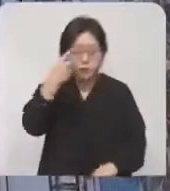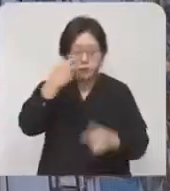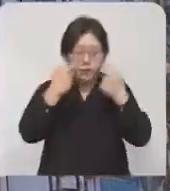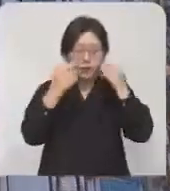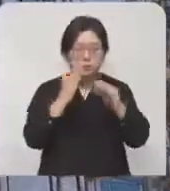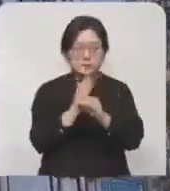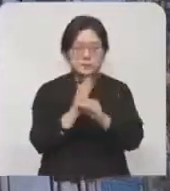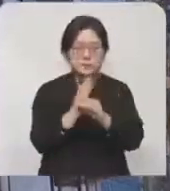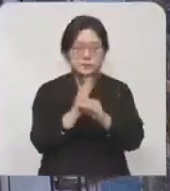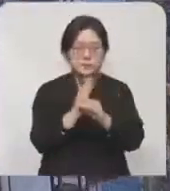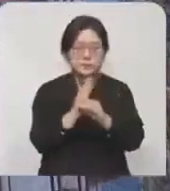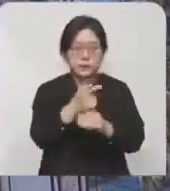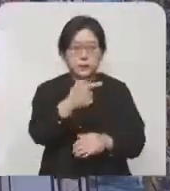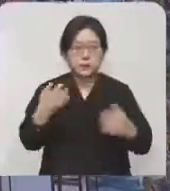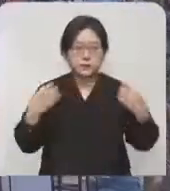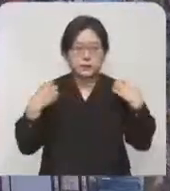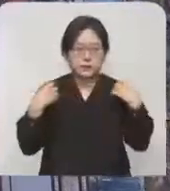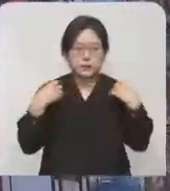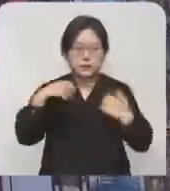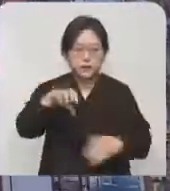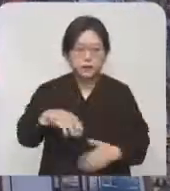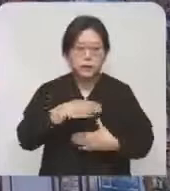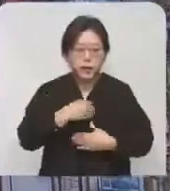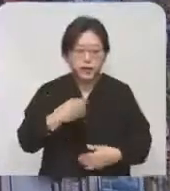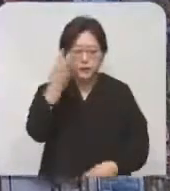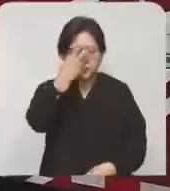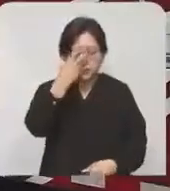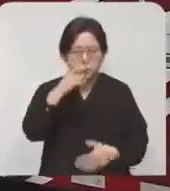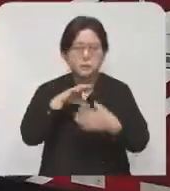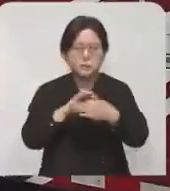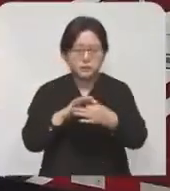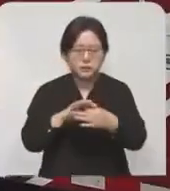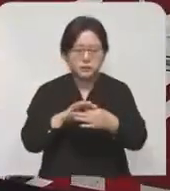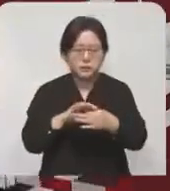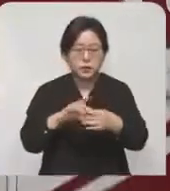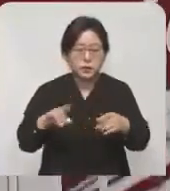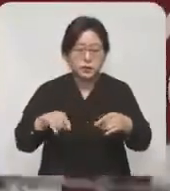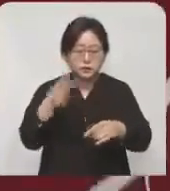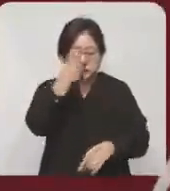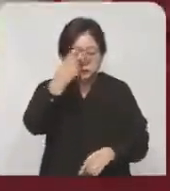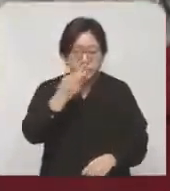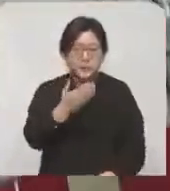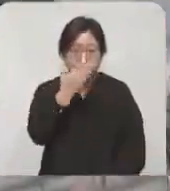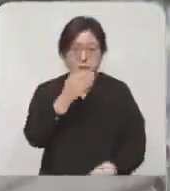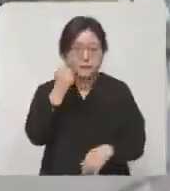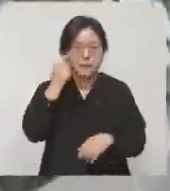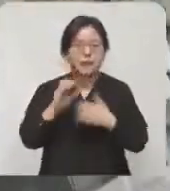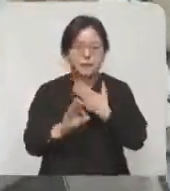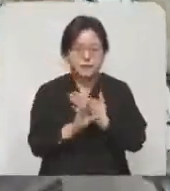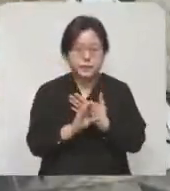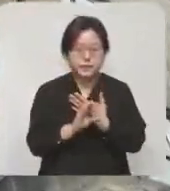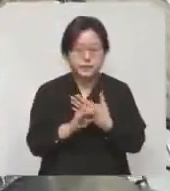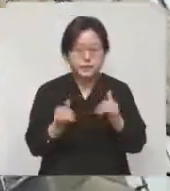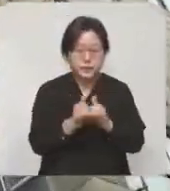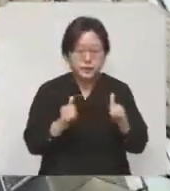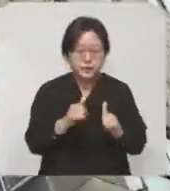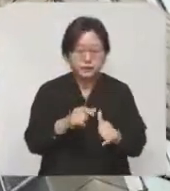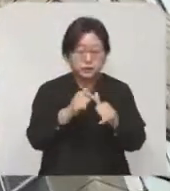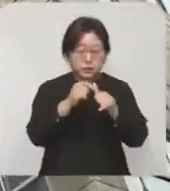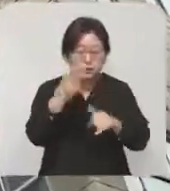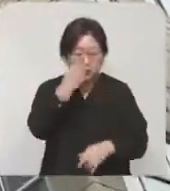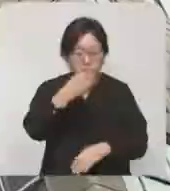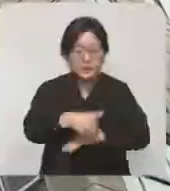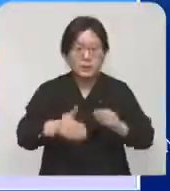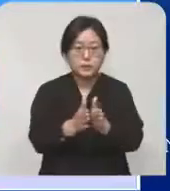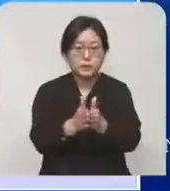있습니다 소방당국은 현장에 안전진단을 통해 진입이 안전하다고 판단되면 바로 수익 작업에 나설 계획입니다